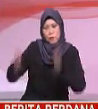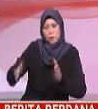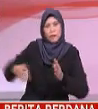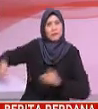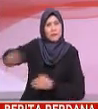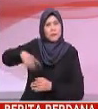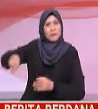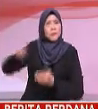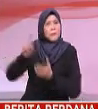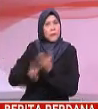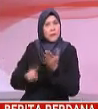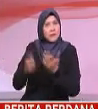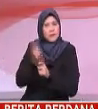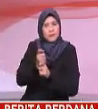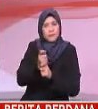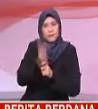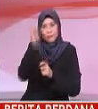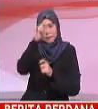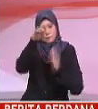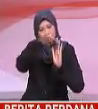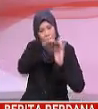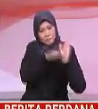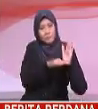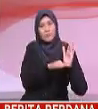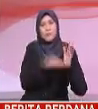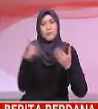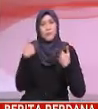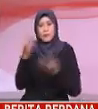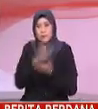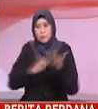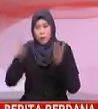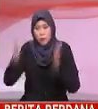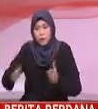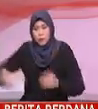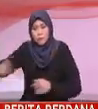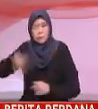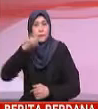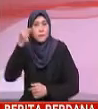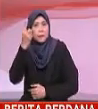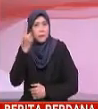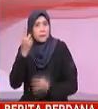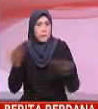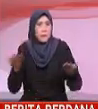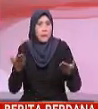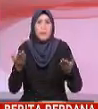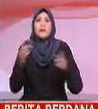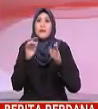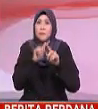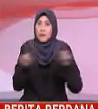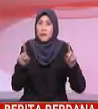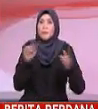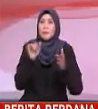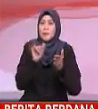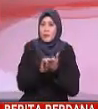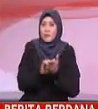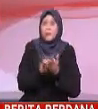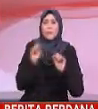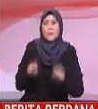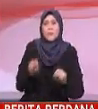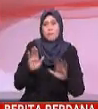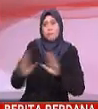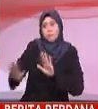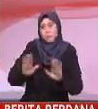sebenarnya yang telah ditetapkan oleh kerajaan. Memang kadang-kadang ada orang awam yang tak faham, tapi itulah kadang-kadang kita gunakan budi